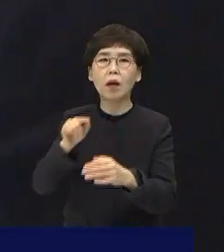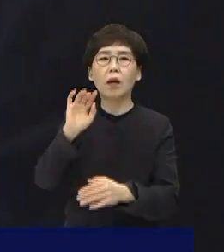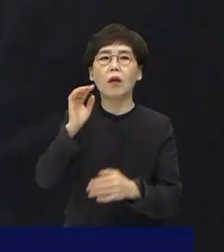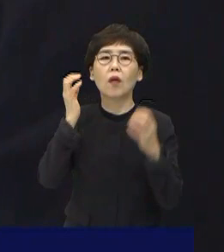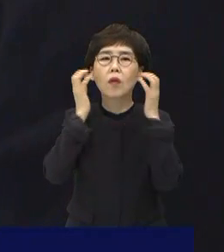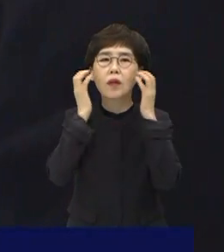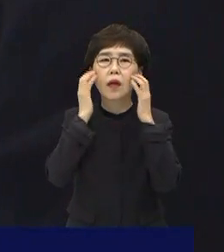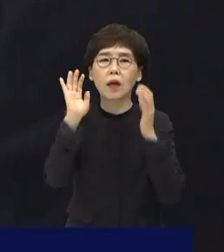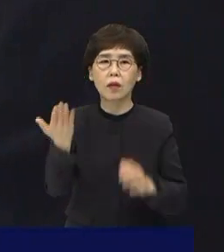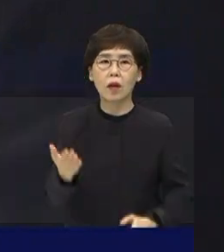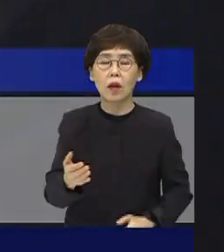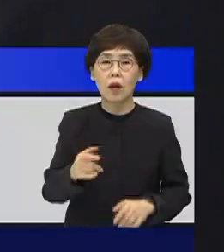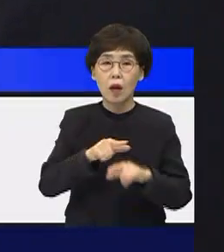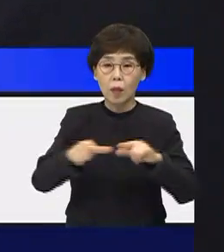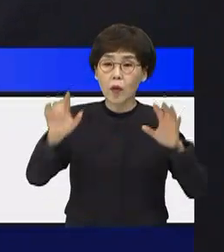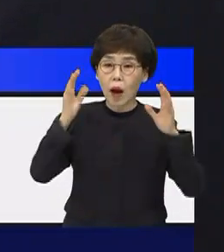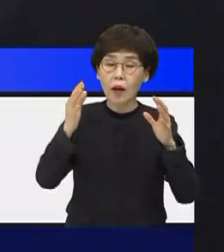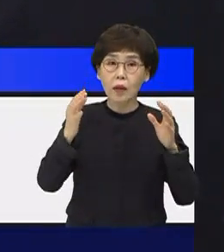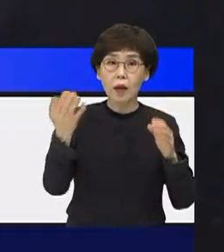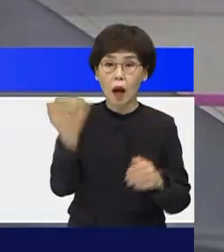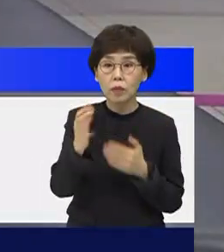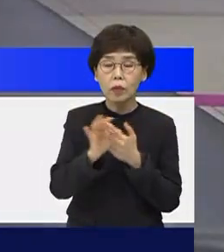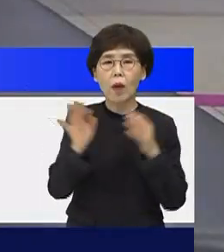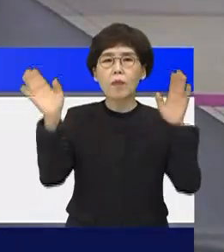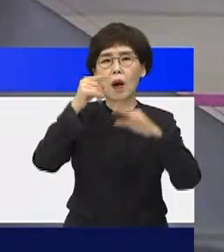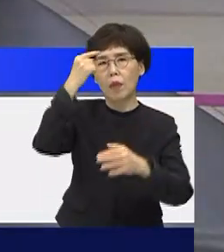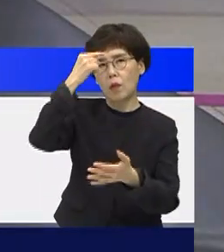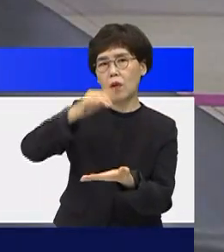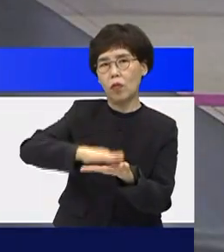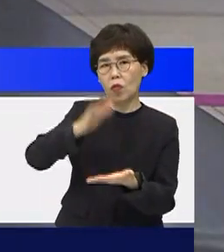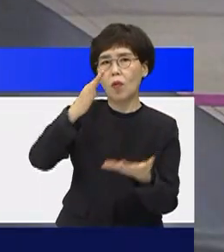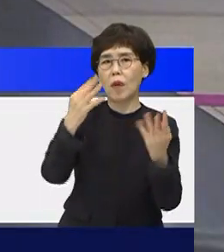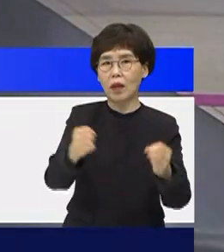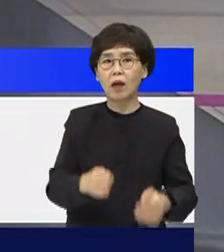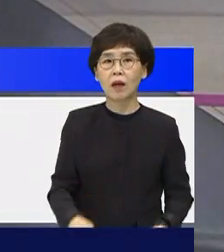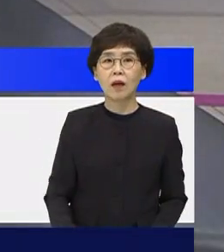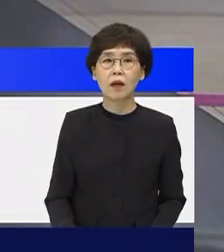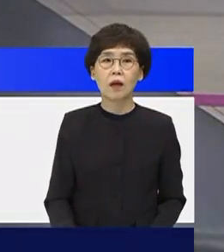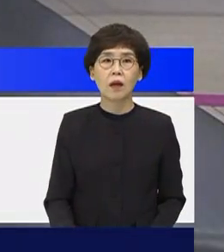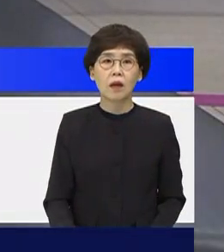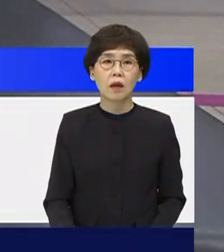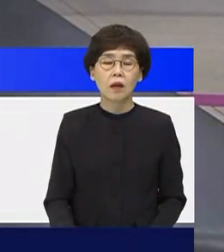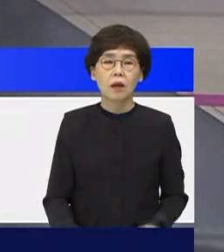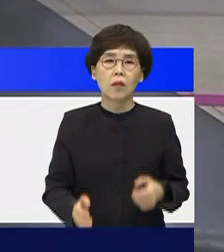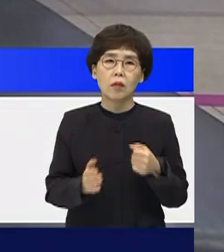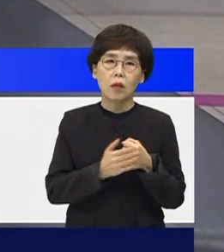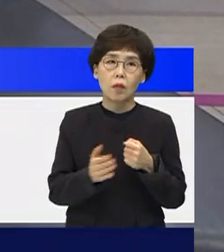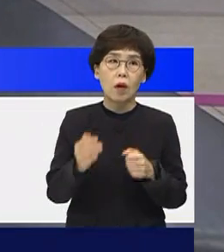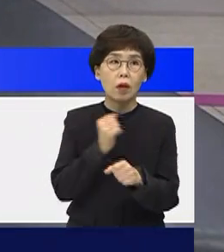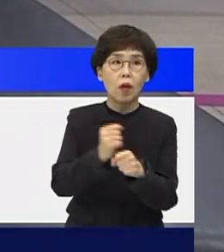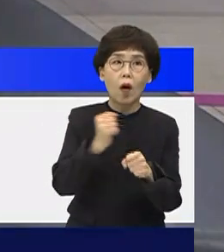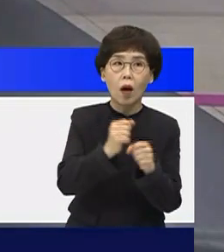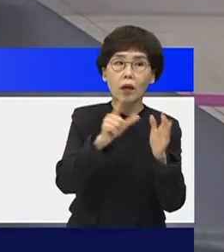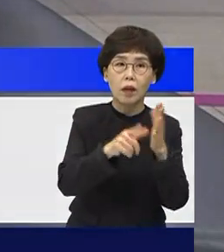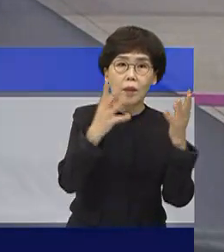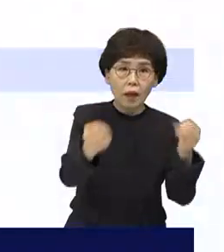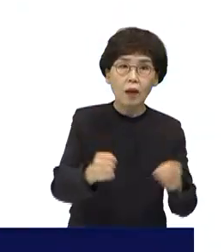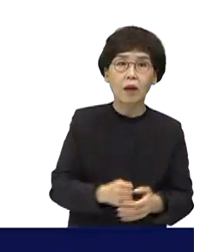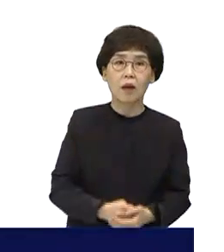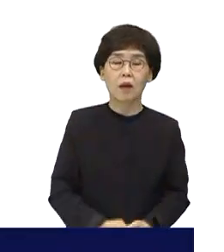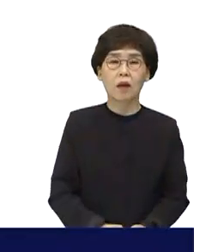됩니다. 아이들이 보통 아프면 밤에 좀 열이 많이 나는 편이라서 조금 당황할 때가